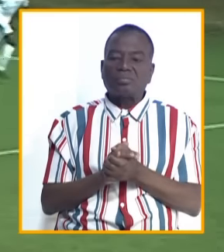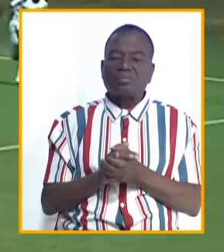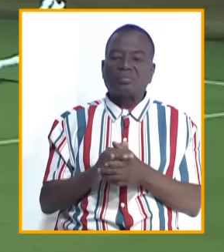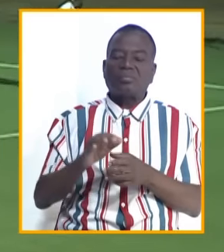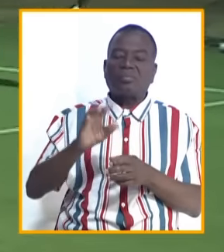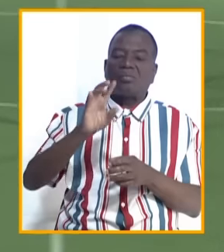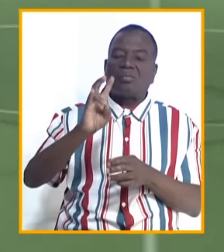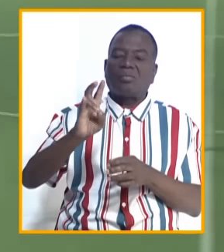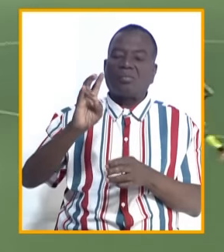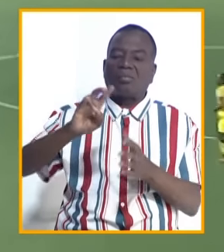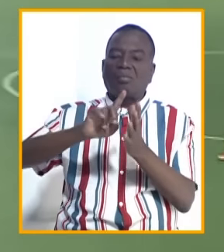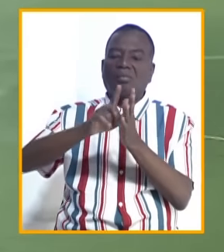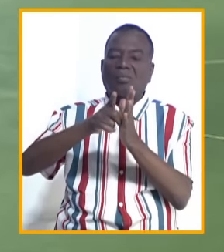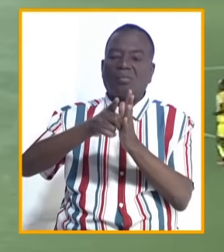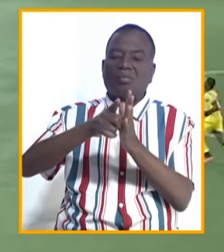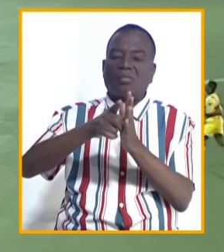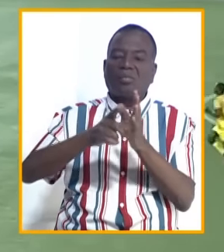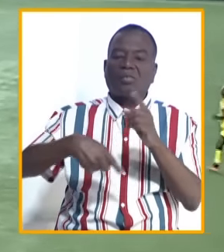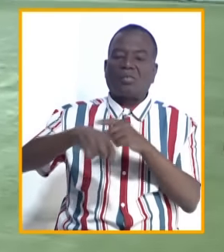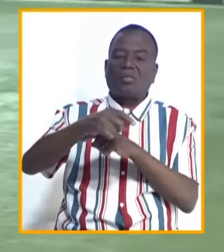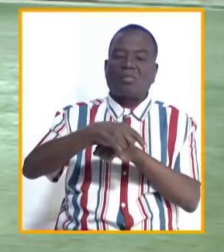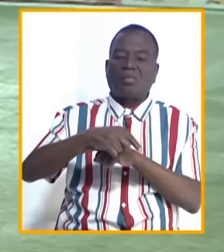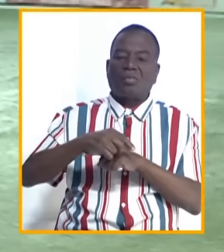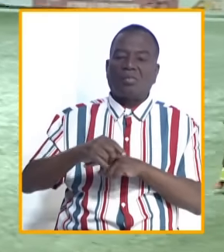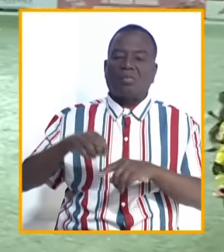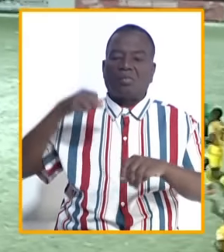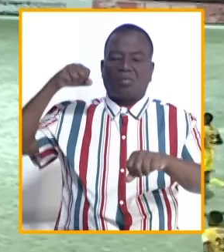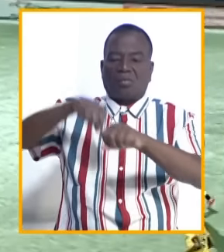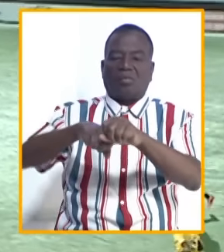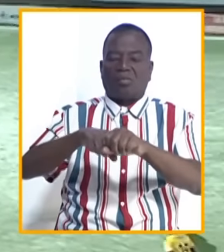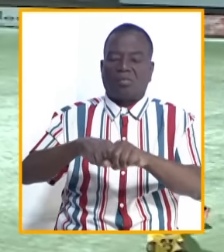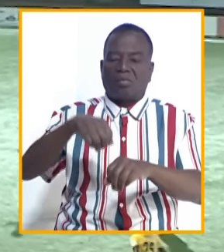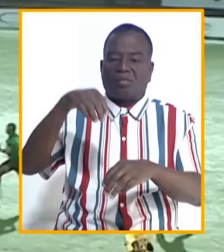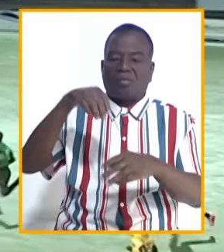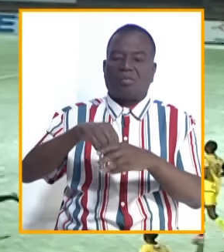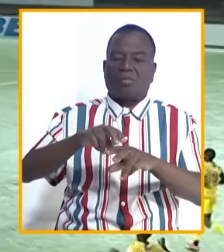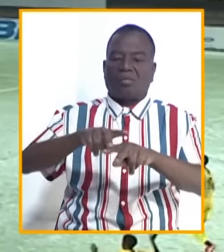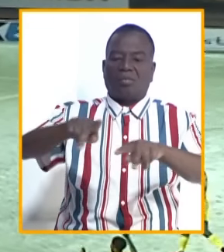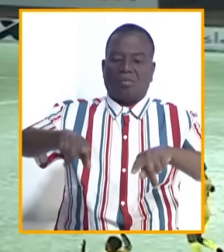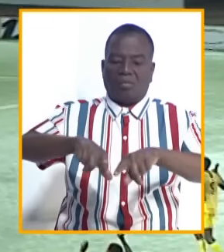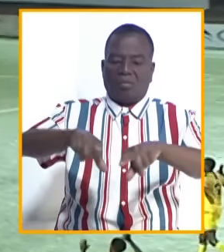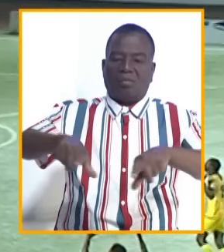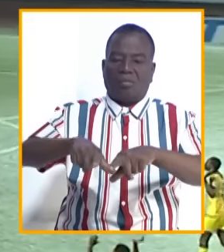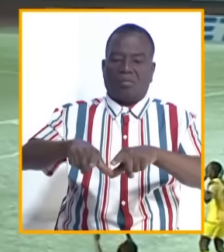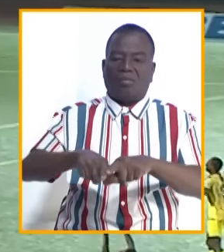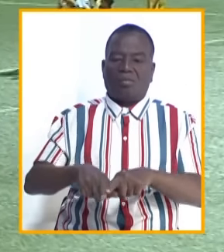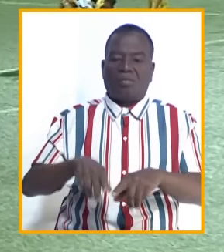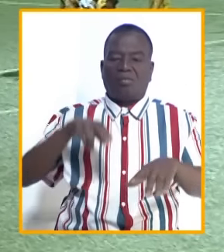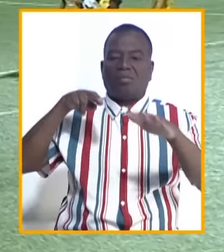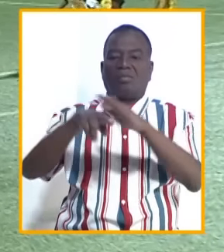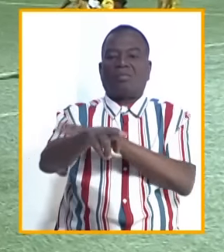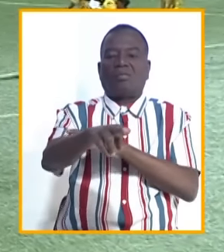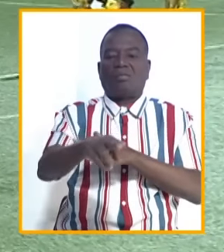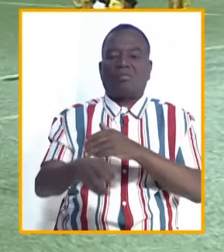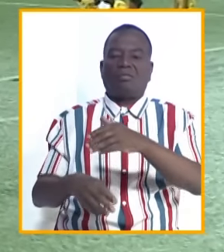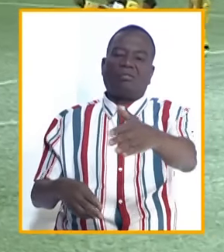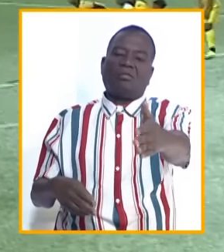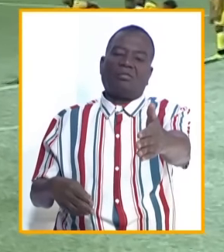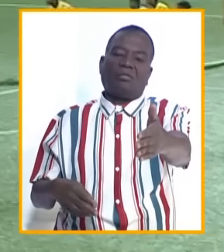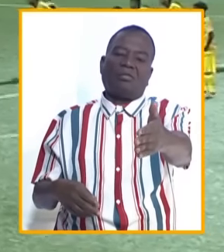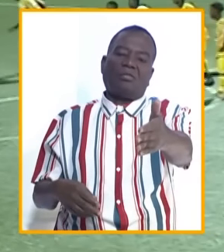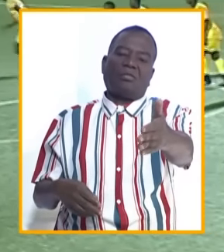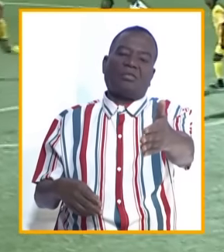est inscrit par Amani Michel de la tête à la 37e minute. À la 77e minute, le joueur est abattu par le